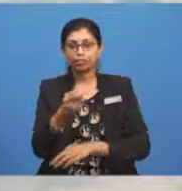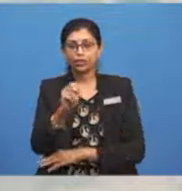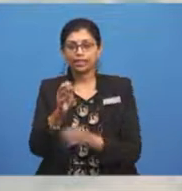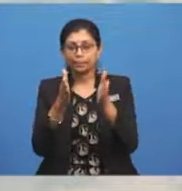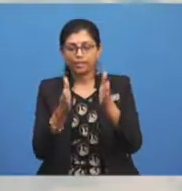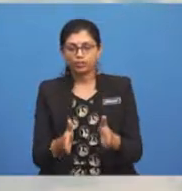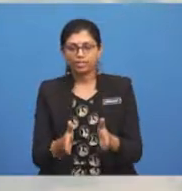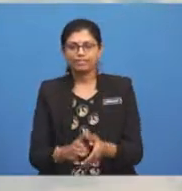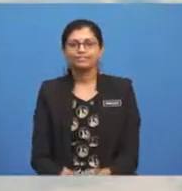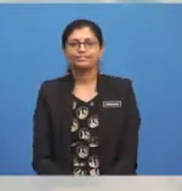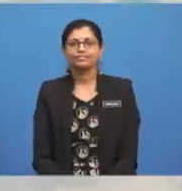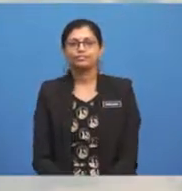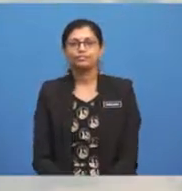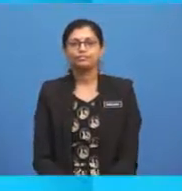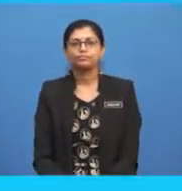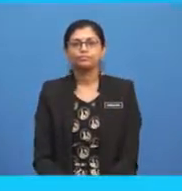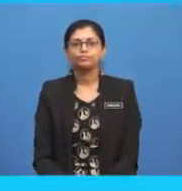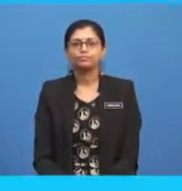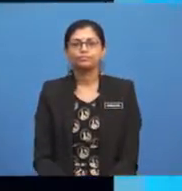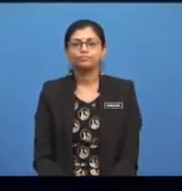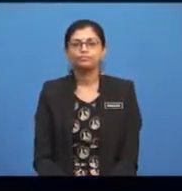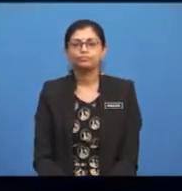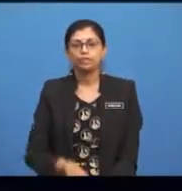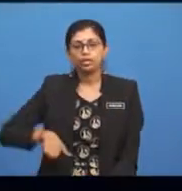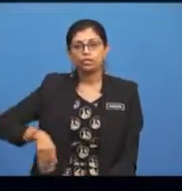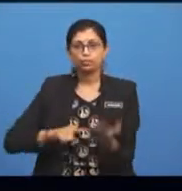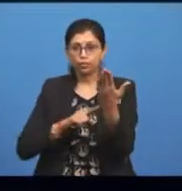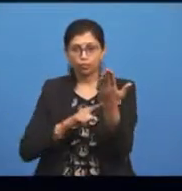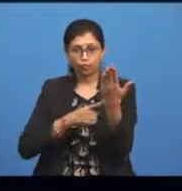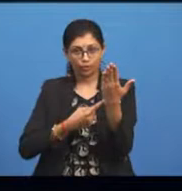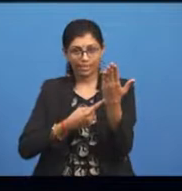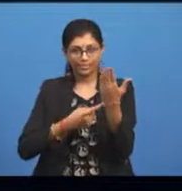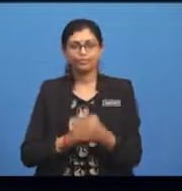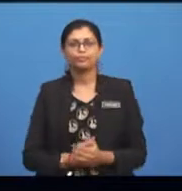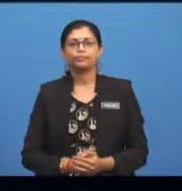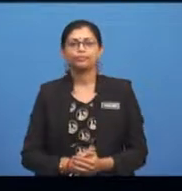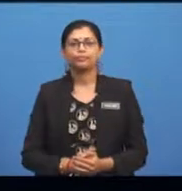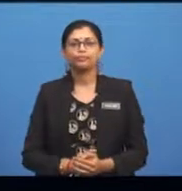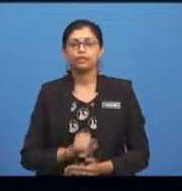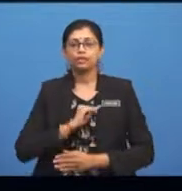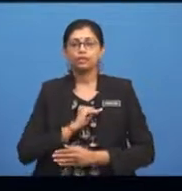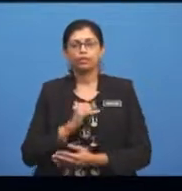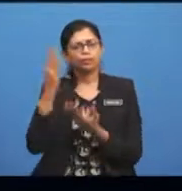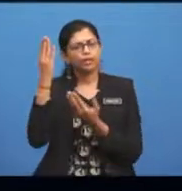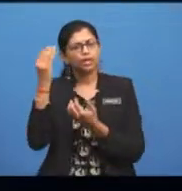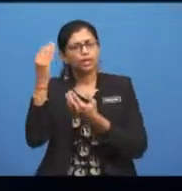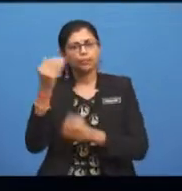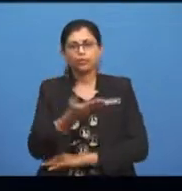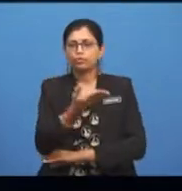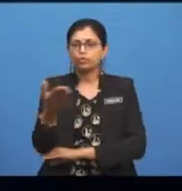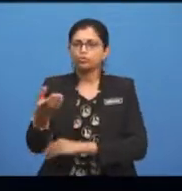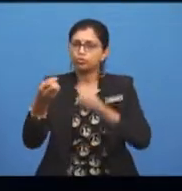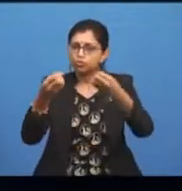manusia. Sebelum kita memulakan pembelajaran hari ini, saya berharap murid-murid telah